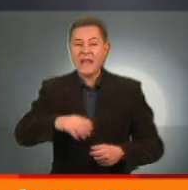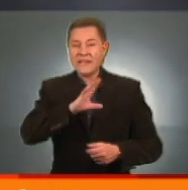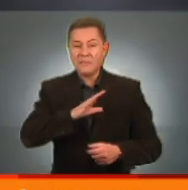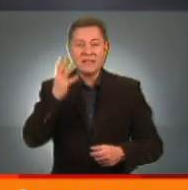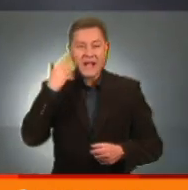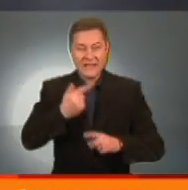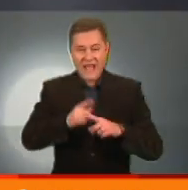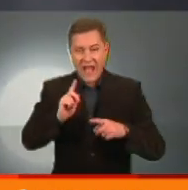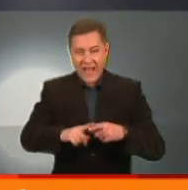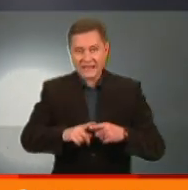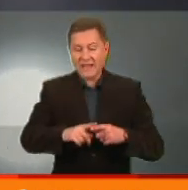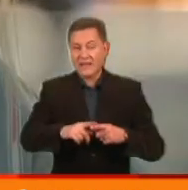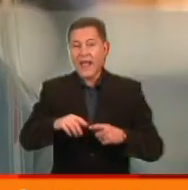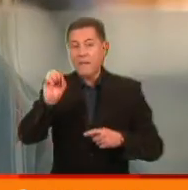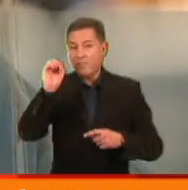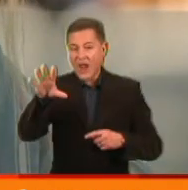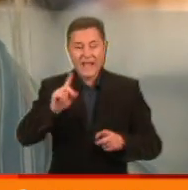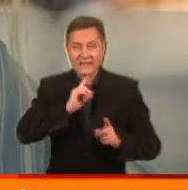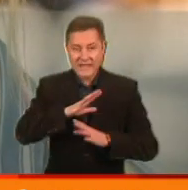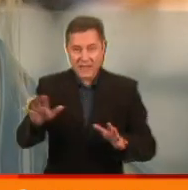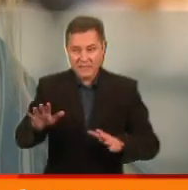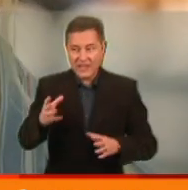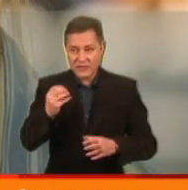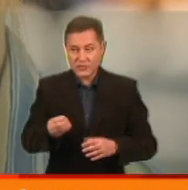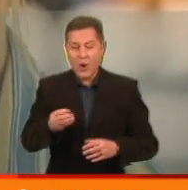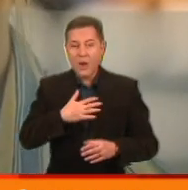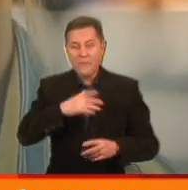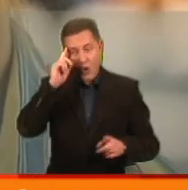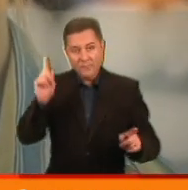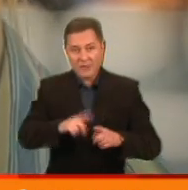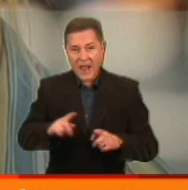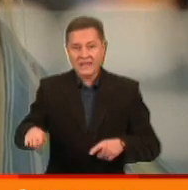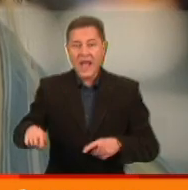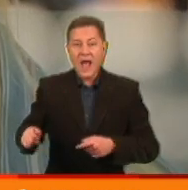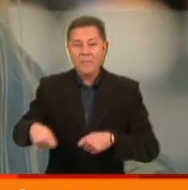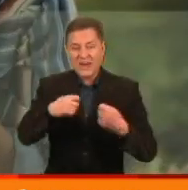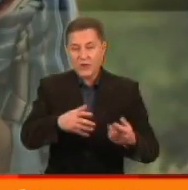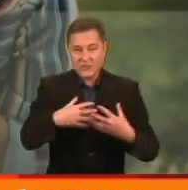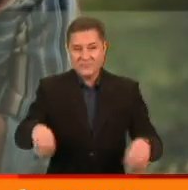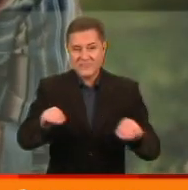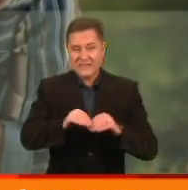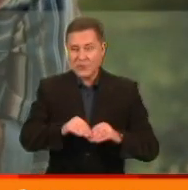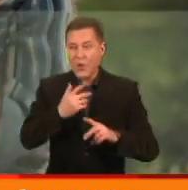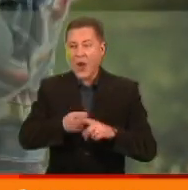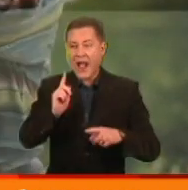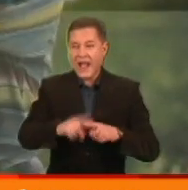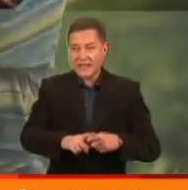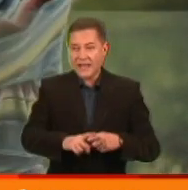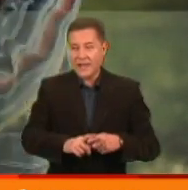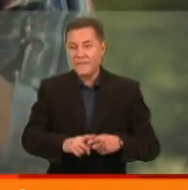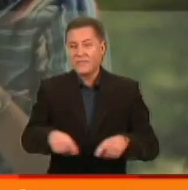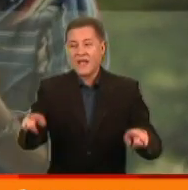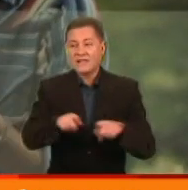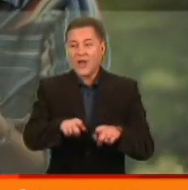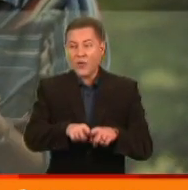проект еще не вышел в свет, и мой брат принес к нам в семью этот маленький прототипчик, это и вспышечки,